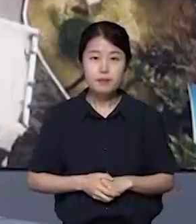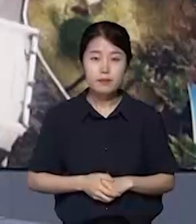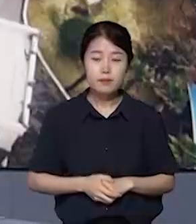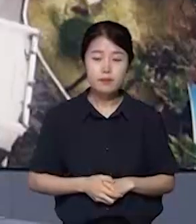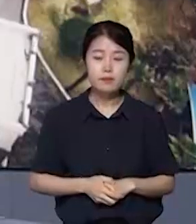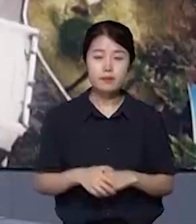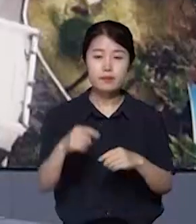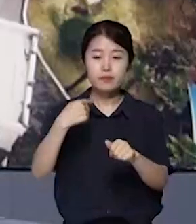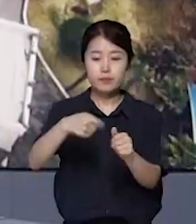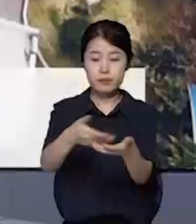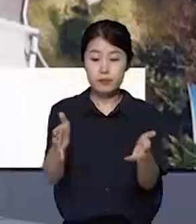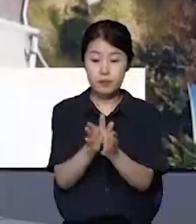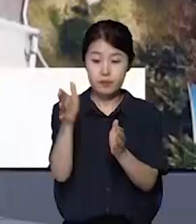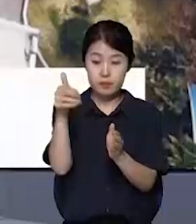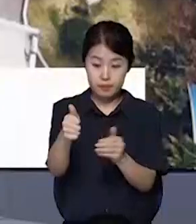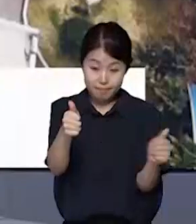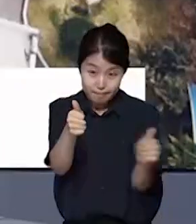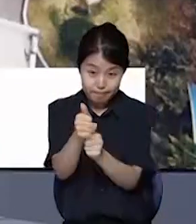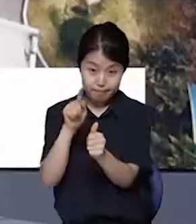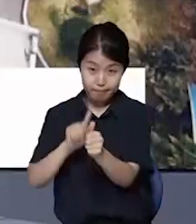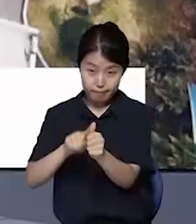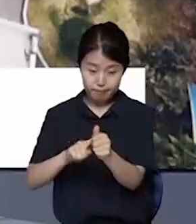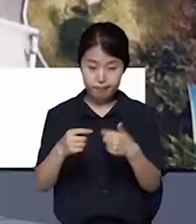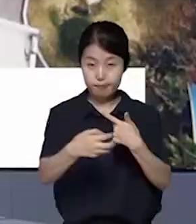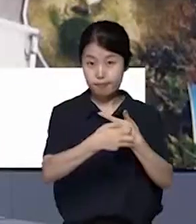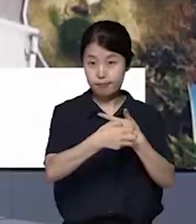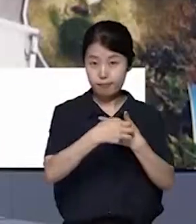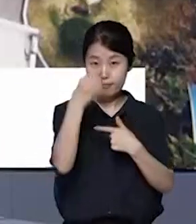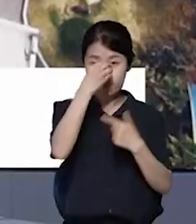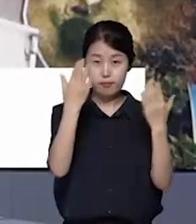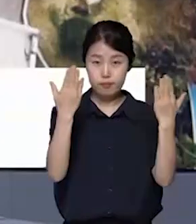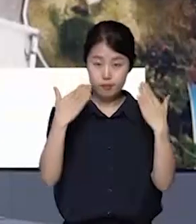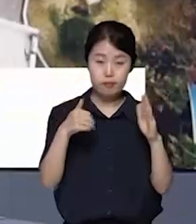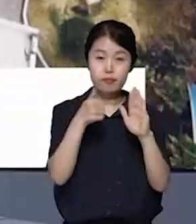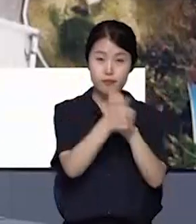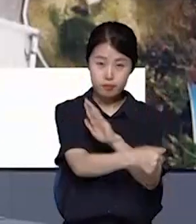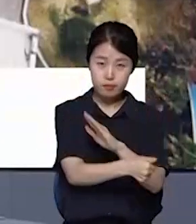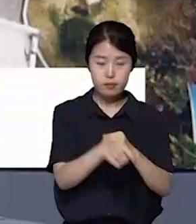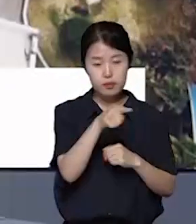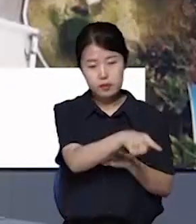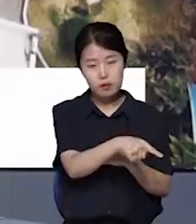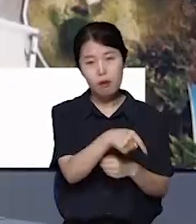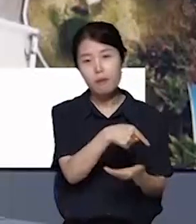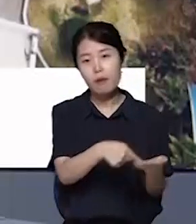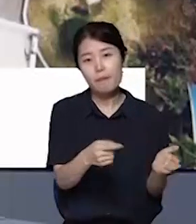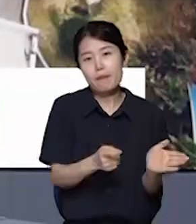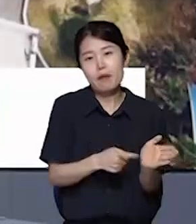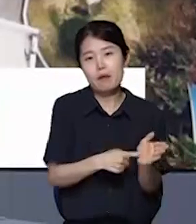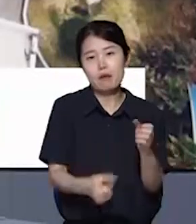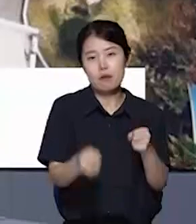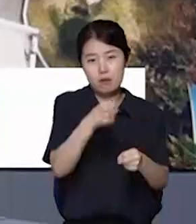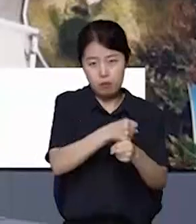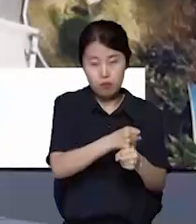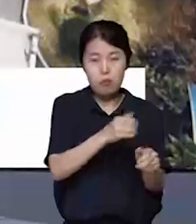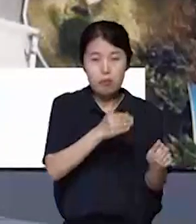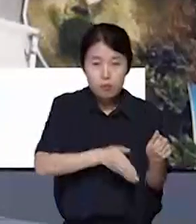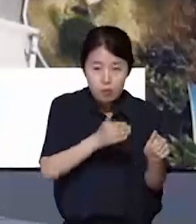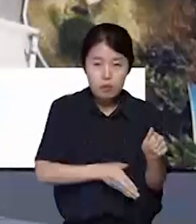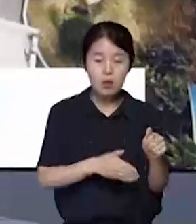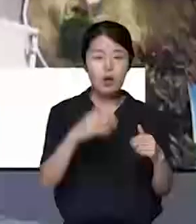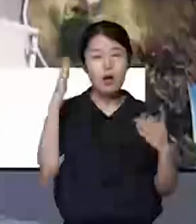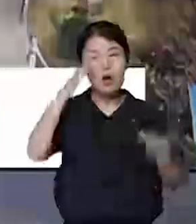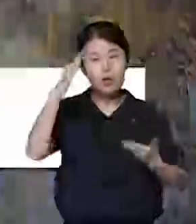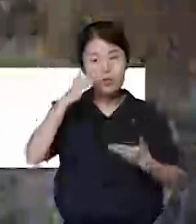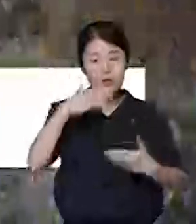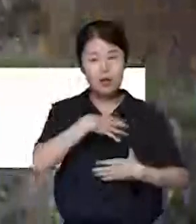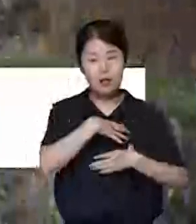장상윤 교육부 차관이 집중호우 피해를 입은 나주의 한 고등학교를 방문해 신속한 복구를 통해 학교 구성원들의 안전을